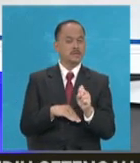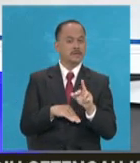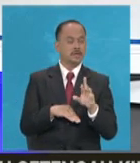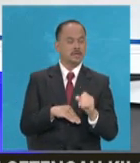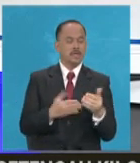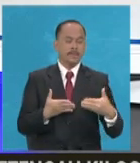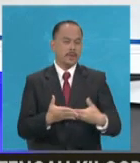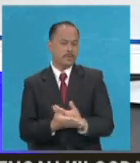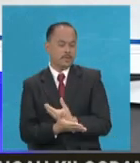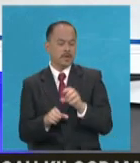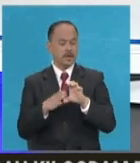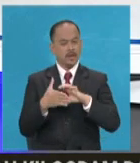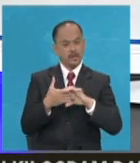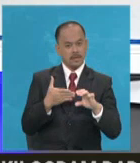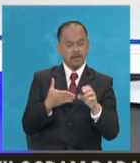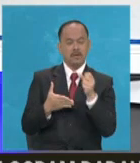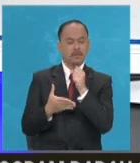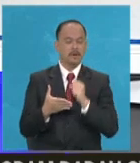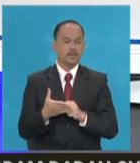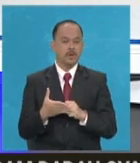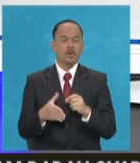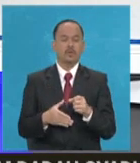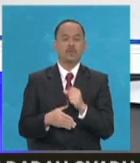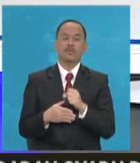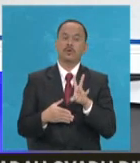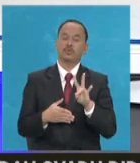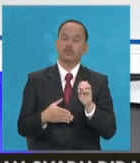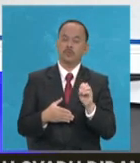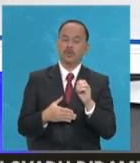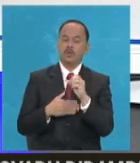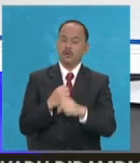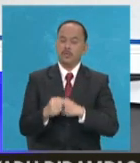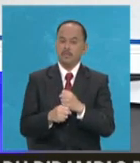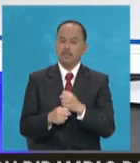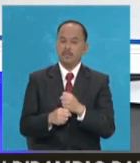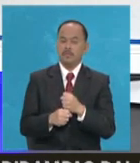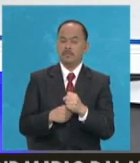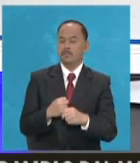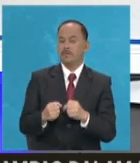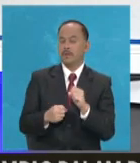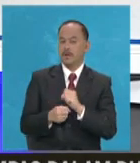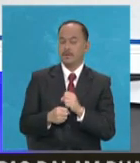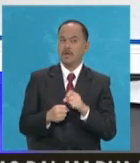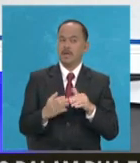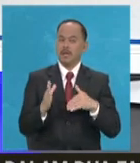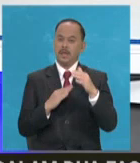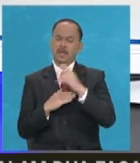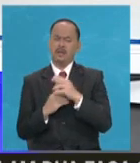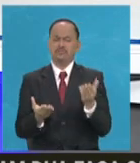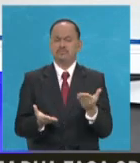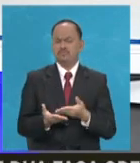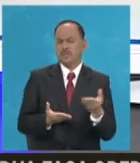lesson memandu bagi warga emas berumur 70 dan ke atas dan jumlah pengendalian benda berdaftar